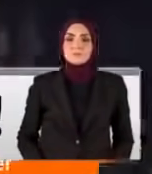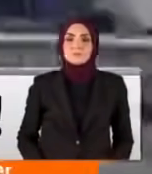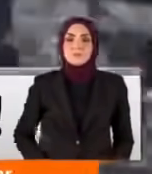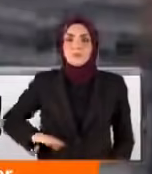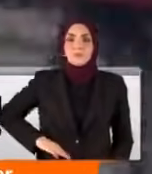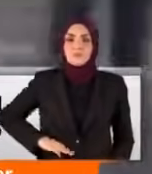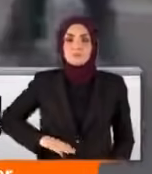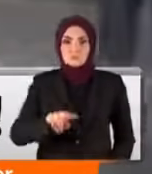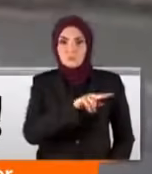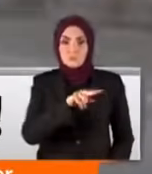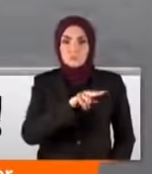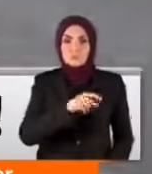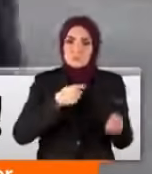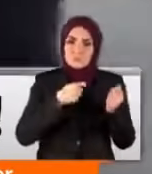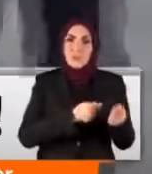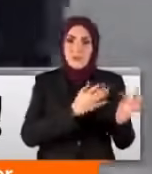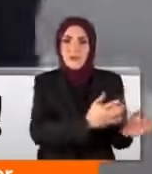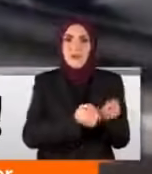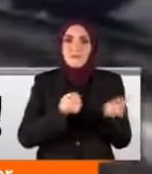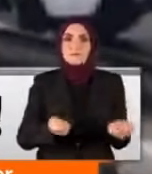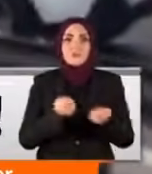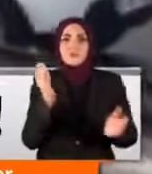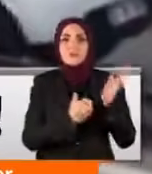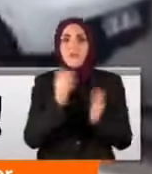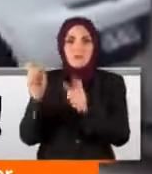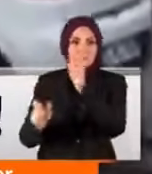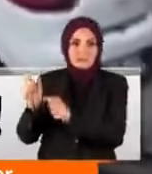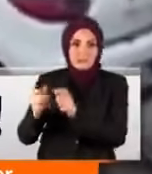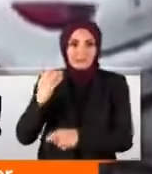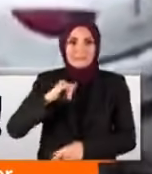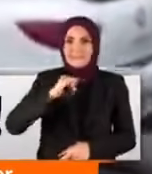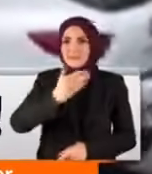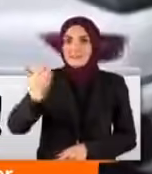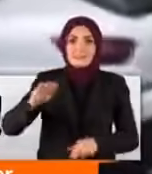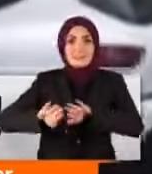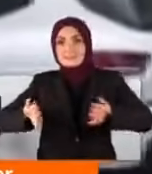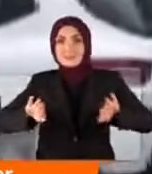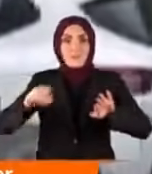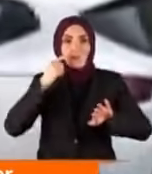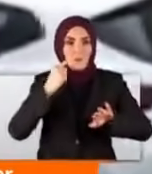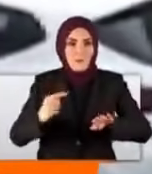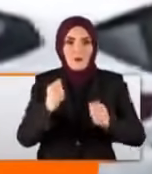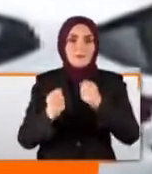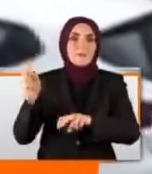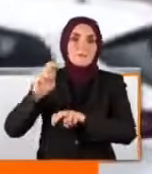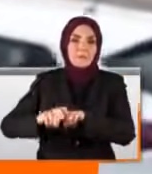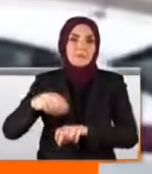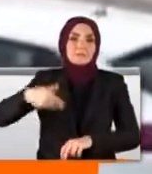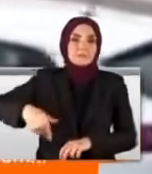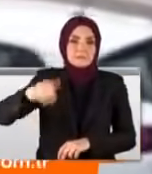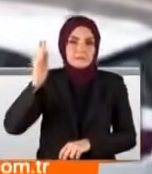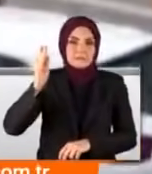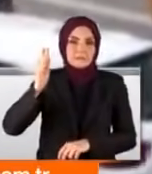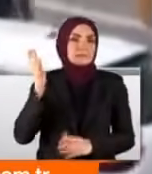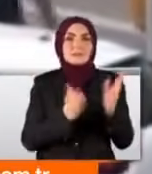Çocukları zorla almaya çalışan saldırganlar çevredekilerin araya girmesiyle araçlarına binip uzaklaştı. Saldırıya uğrayan baba